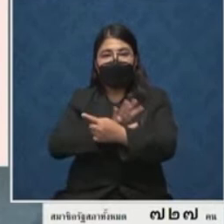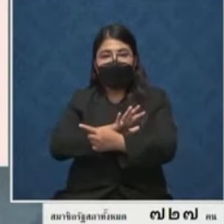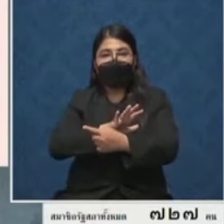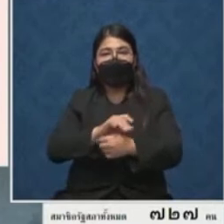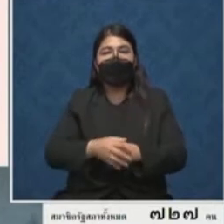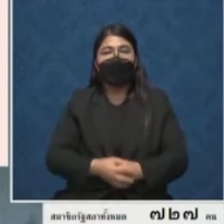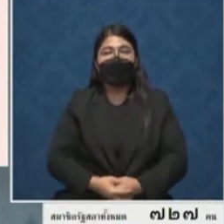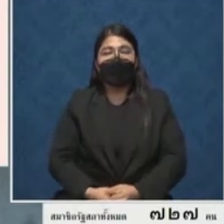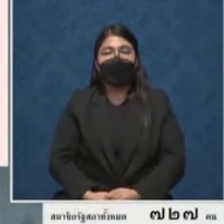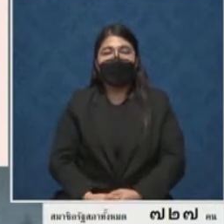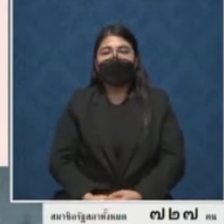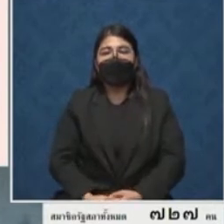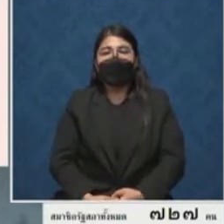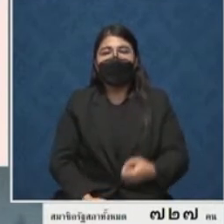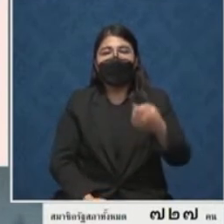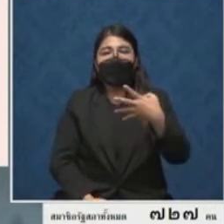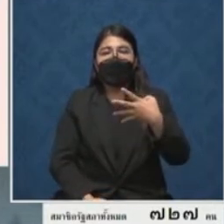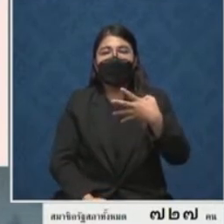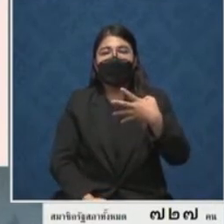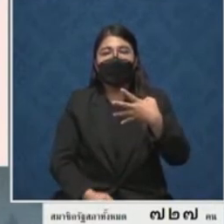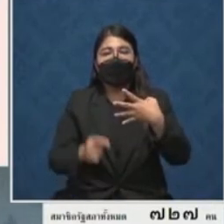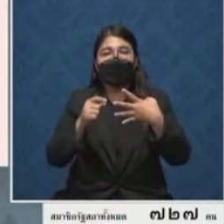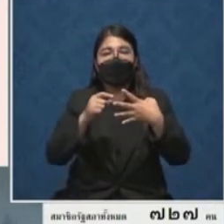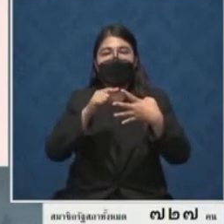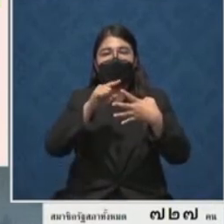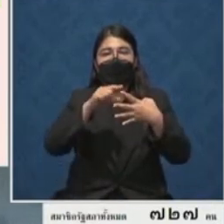์รับหลักการรับหลักการรับหลักการรับหลักการ